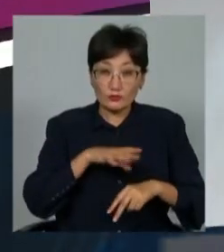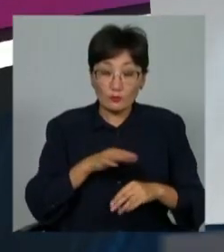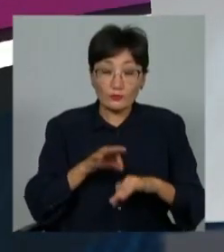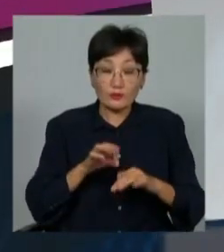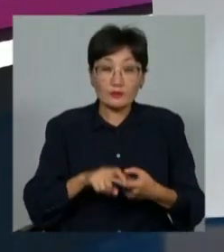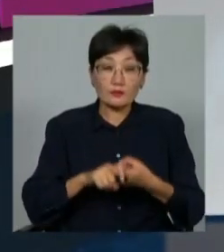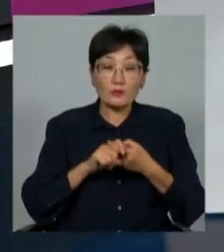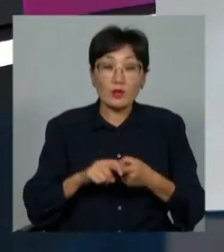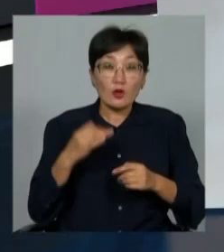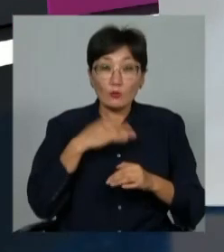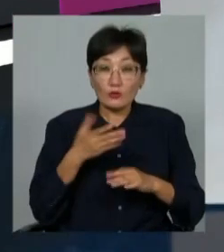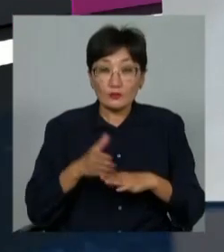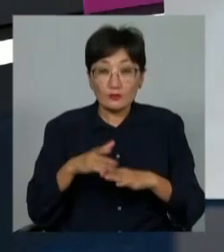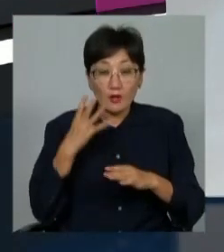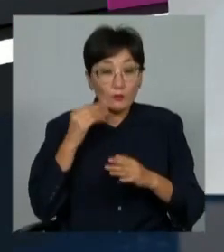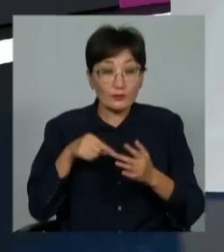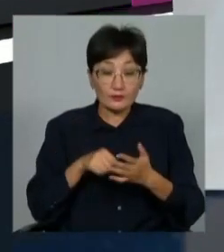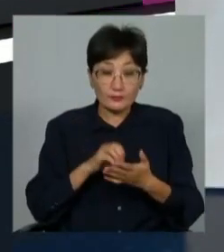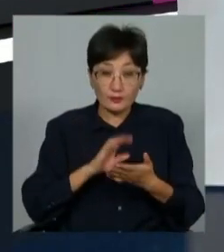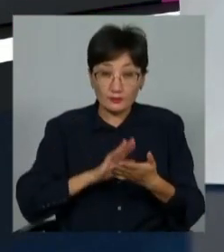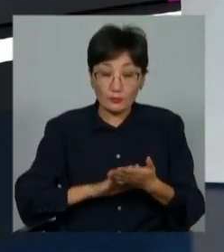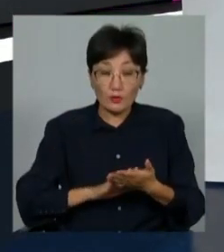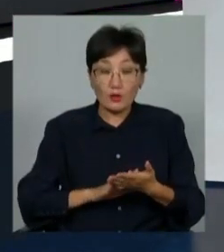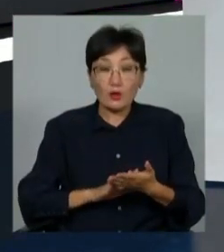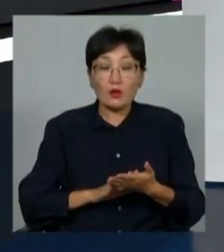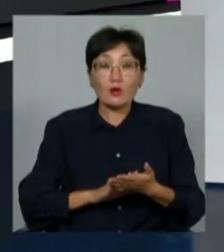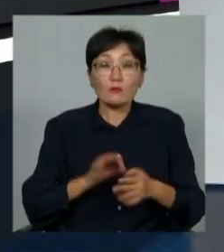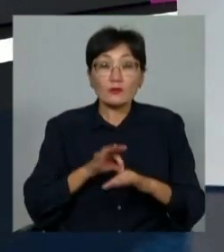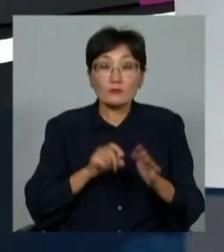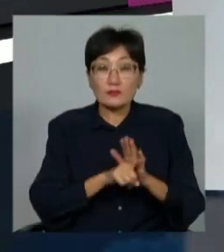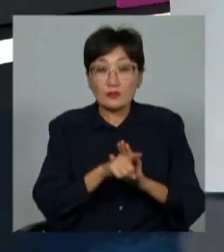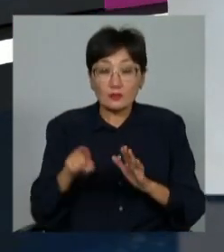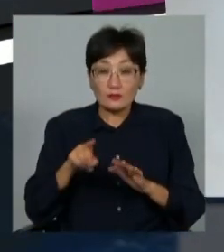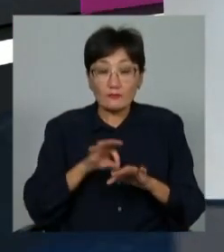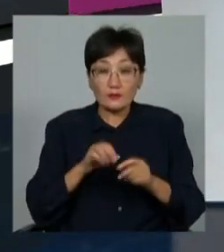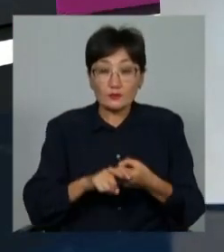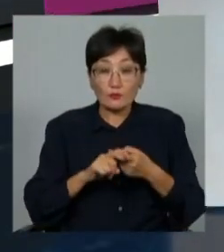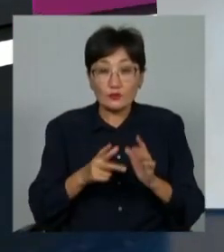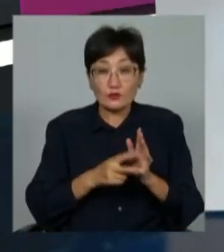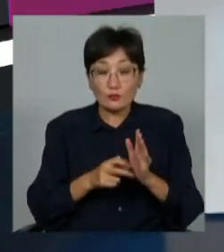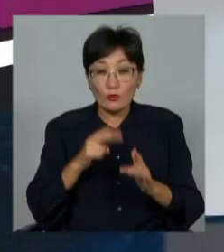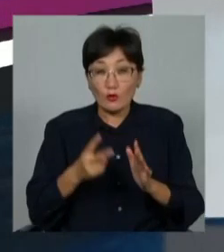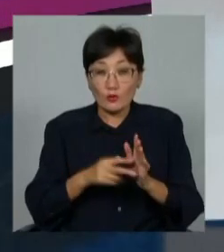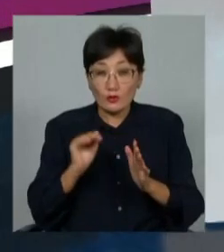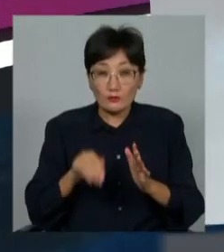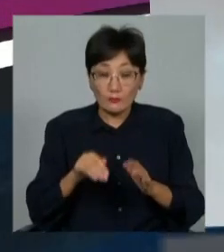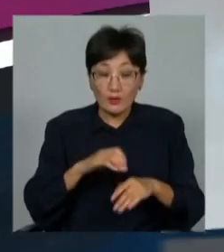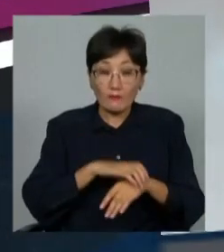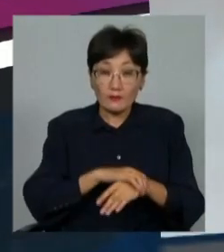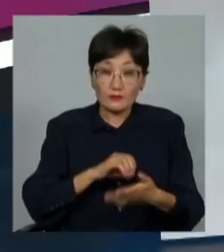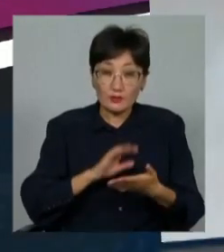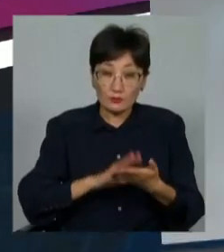Індетке шалдыққандардың басым бөлігі Алматы қаласында тіркеліп отыр. Елге індет енгелі бері вирус жұқтырудың 817 мыңдай жағдайы